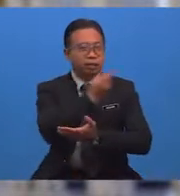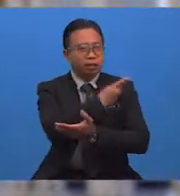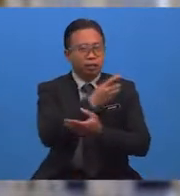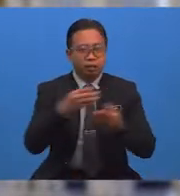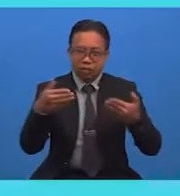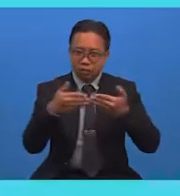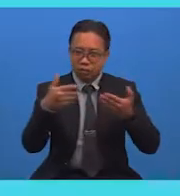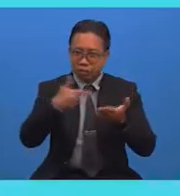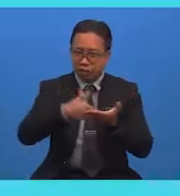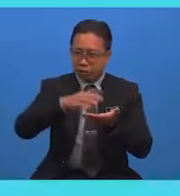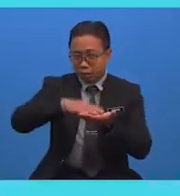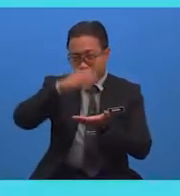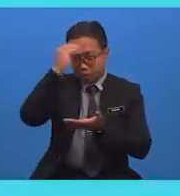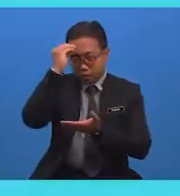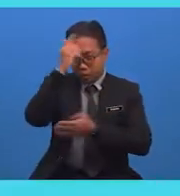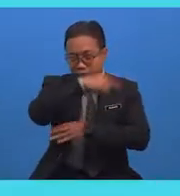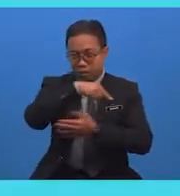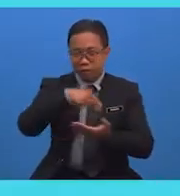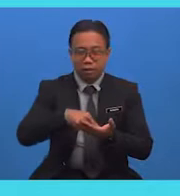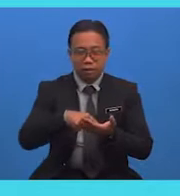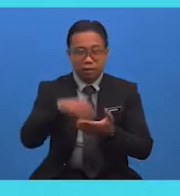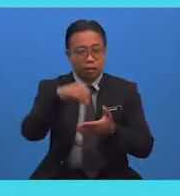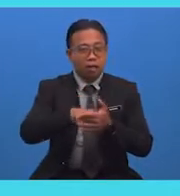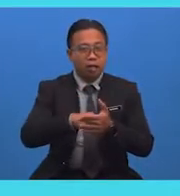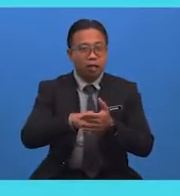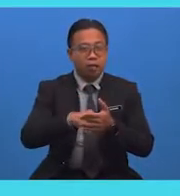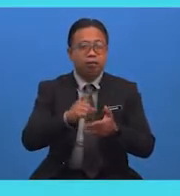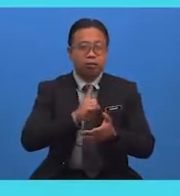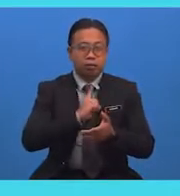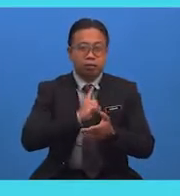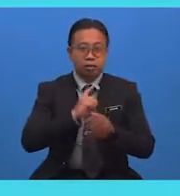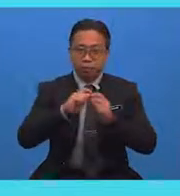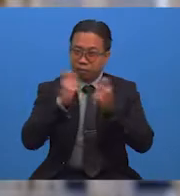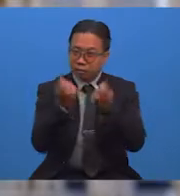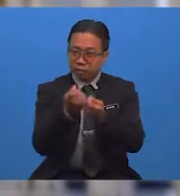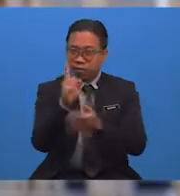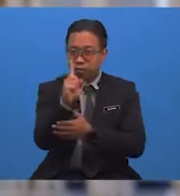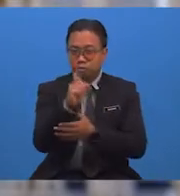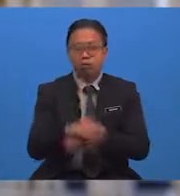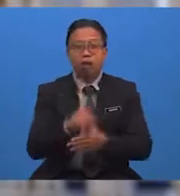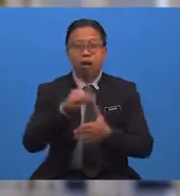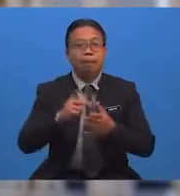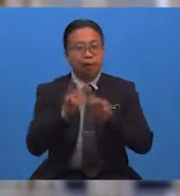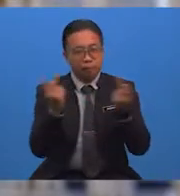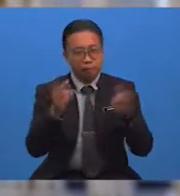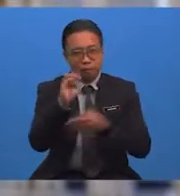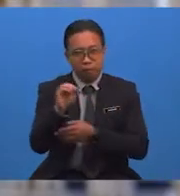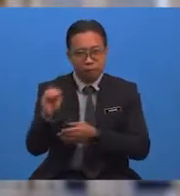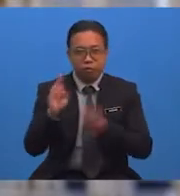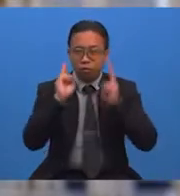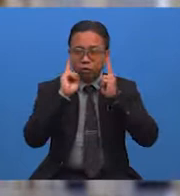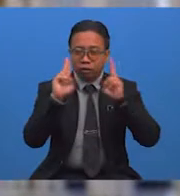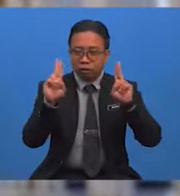menyambung lagi pembelajaran kita dalam subjek Pendidikan Islam tingkatan 1. Apa khabar murid-murid ustazah pada hari